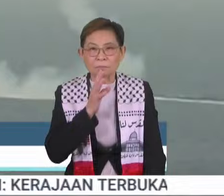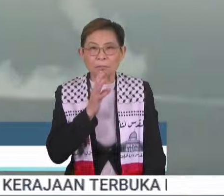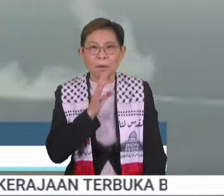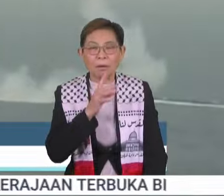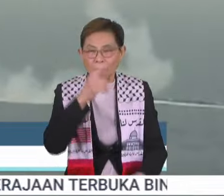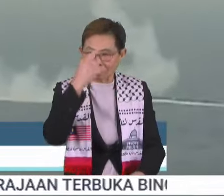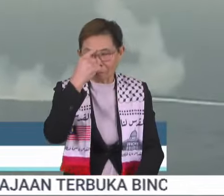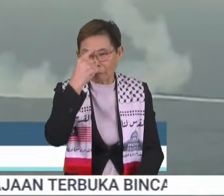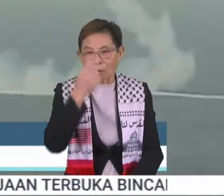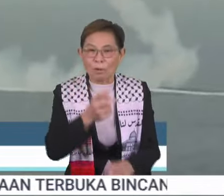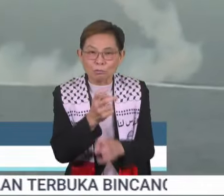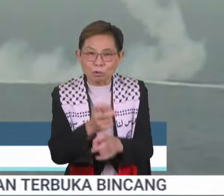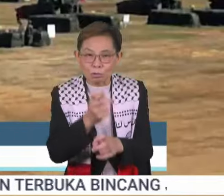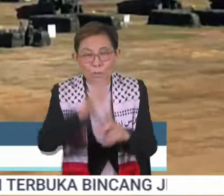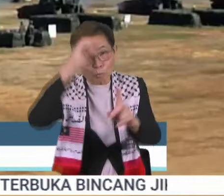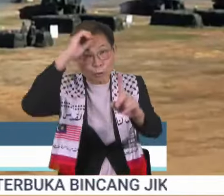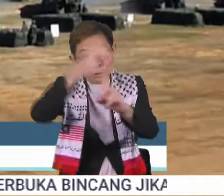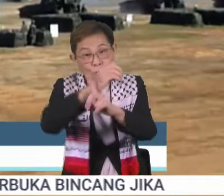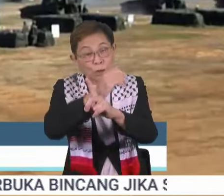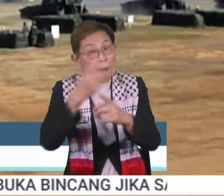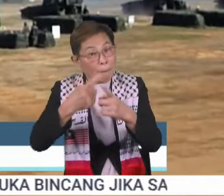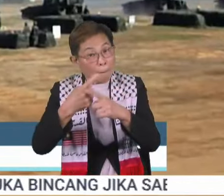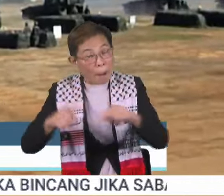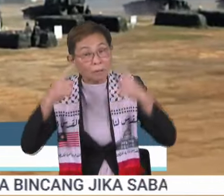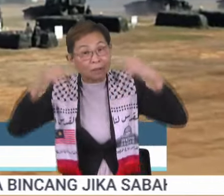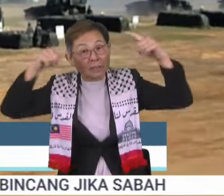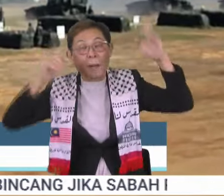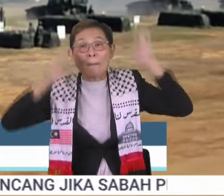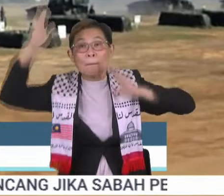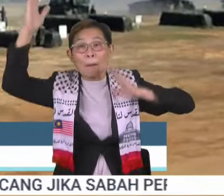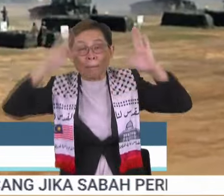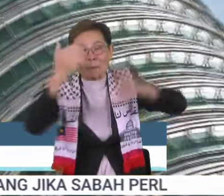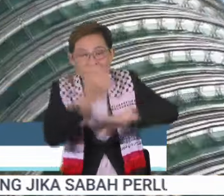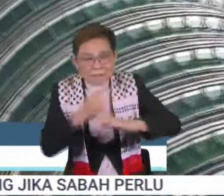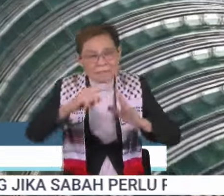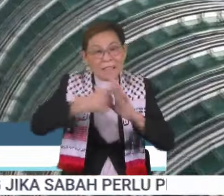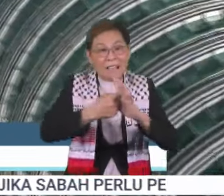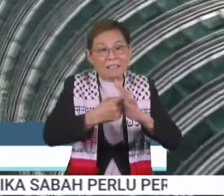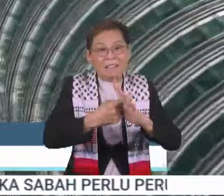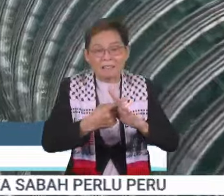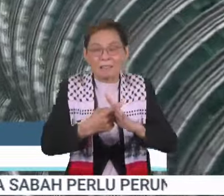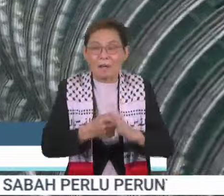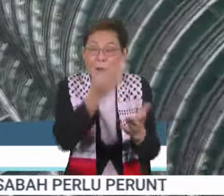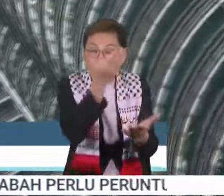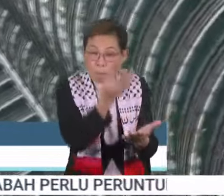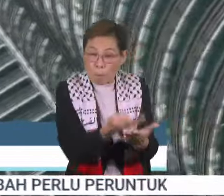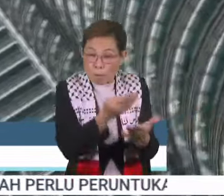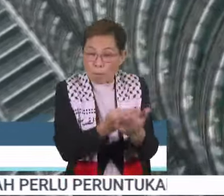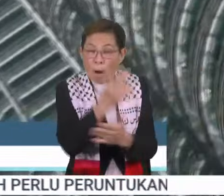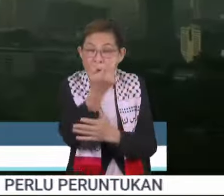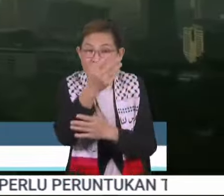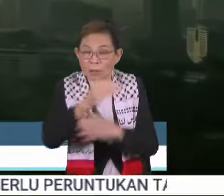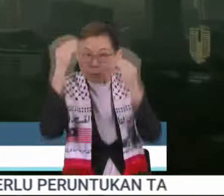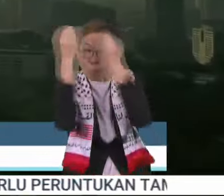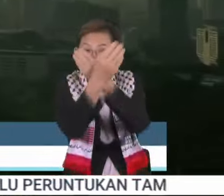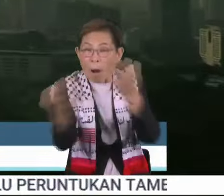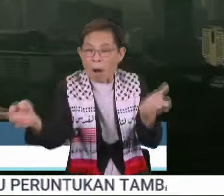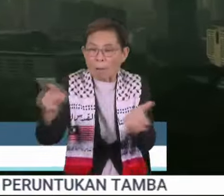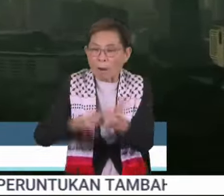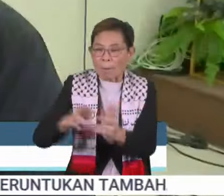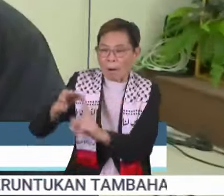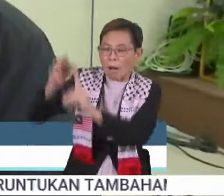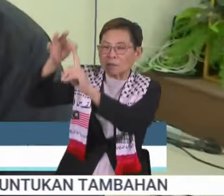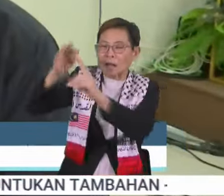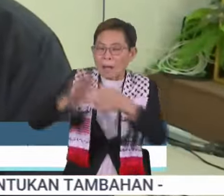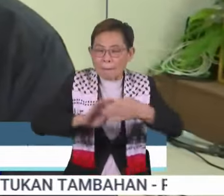If this very difficult mission indeed succeeds, Malaysia will set a new benchmark. Ia terbukti apabila RTM menyiarkan laporan